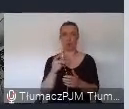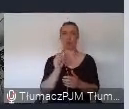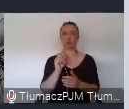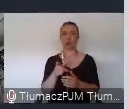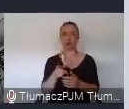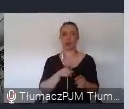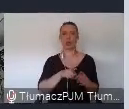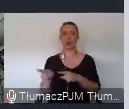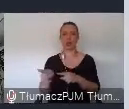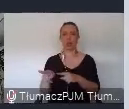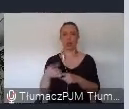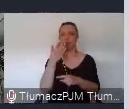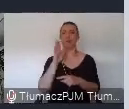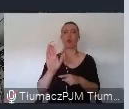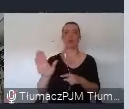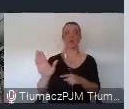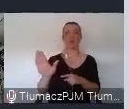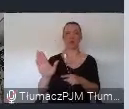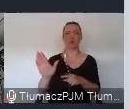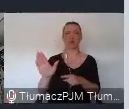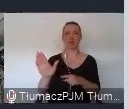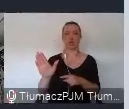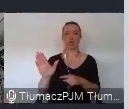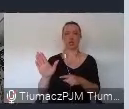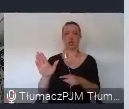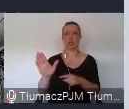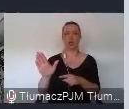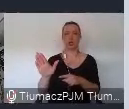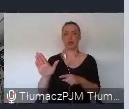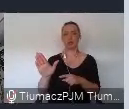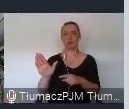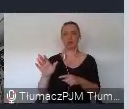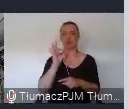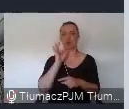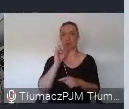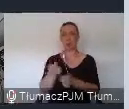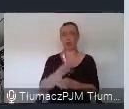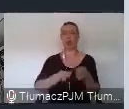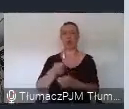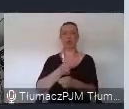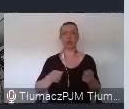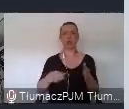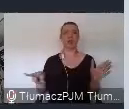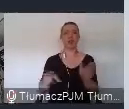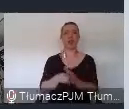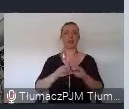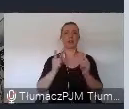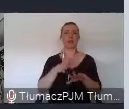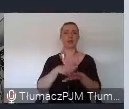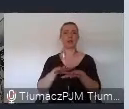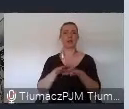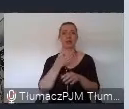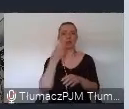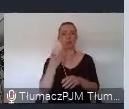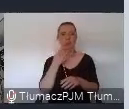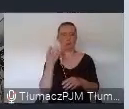kierunek wyznaczający jakby standardy rozwiązań dla całego sektora ciepłowniczego, bez względu na to, czy to będzie ciepłownictwo